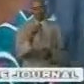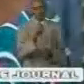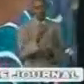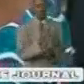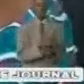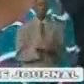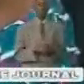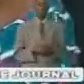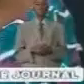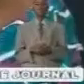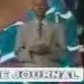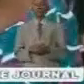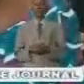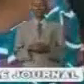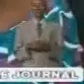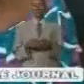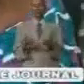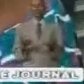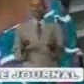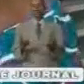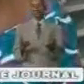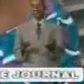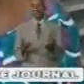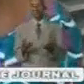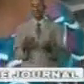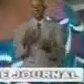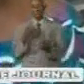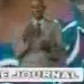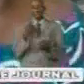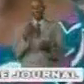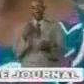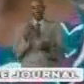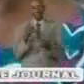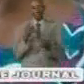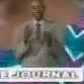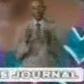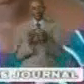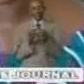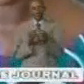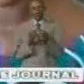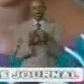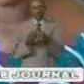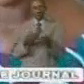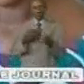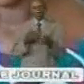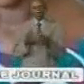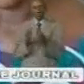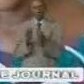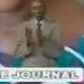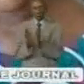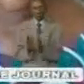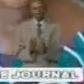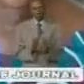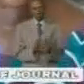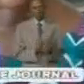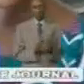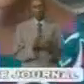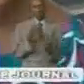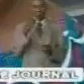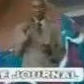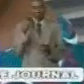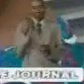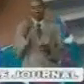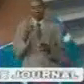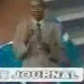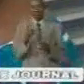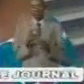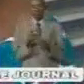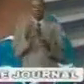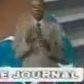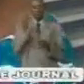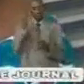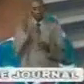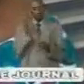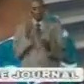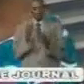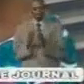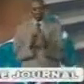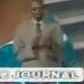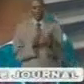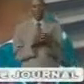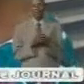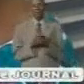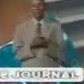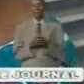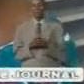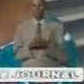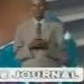était préparatoire à la ministérielle et au sommet. Et ce CPF nous